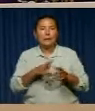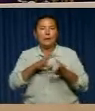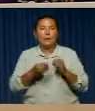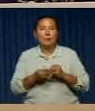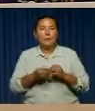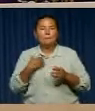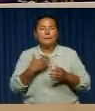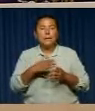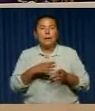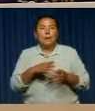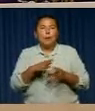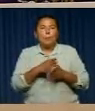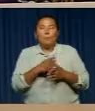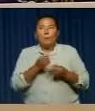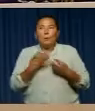Біз артық жасамайықшы.